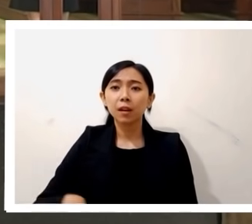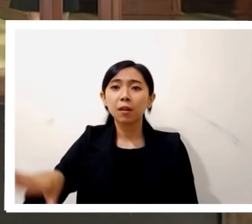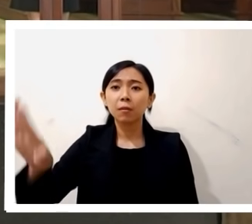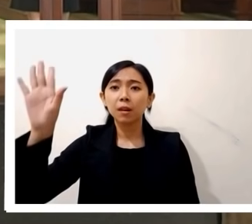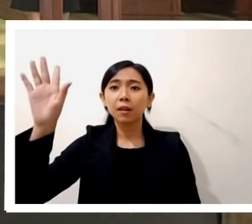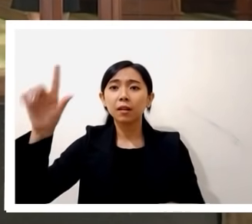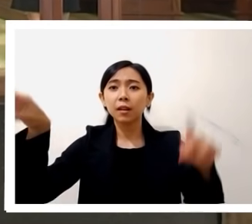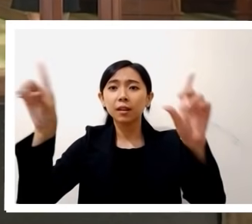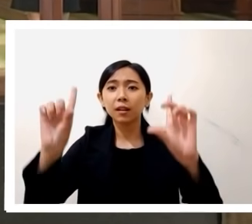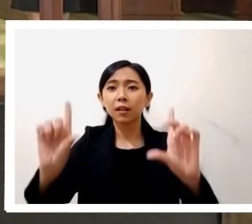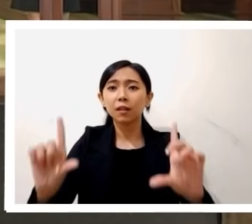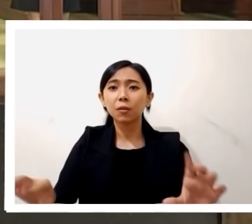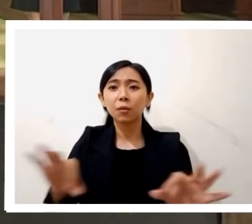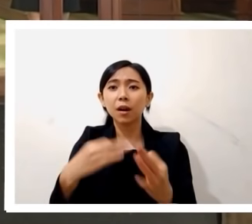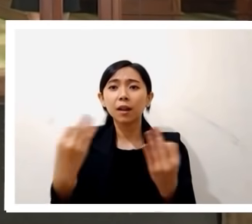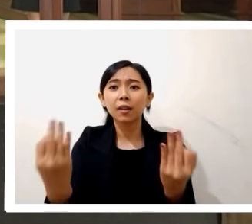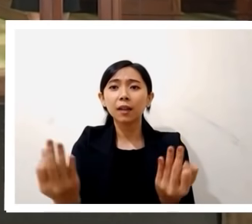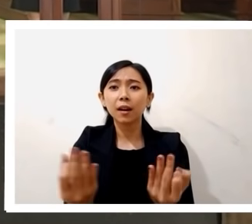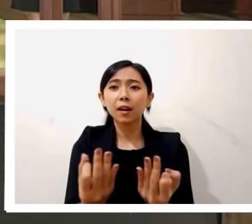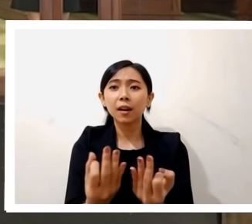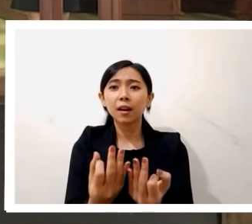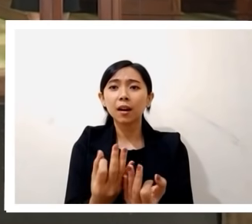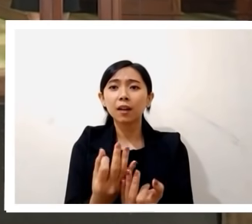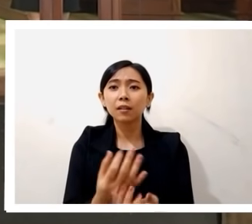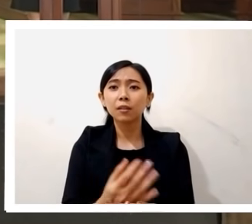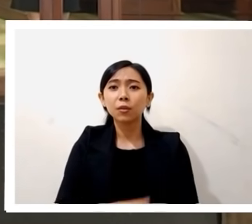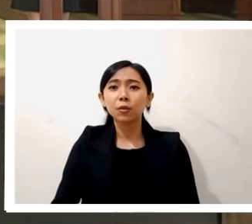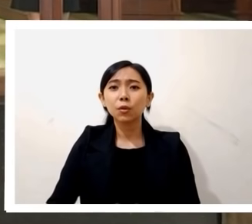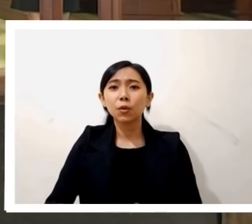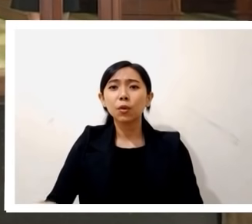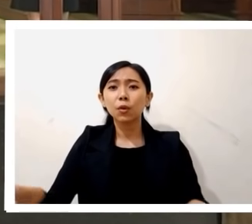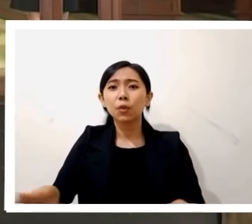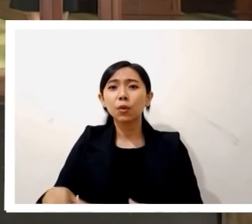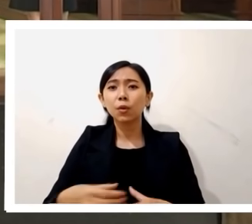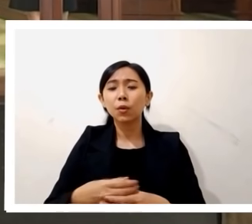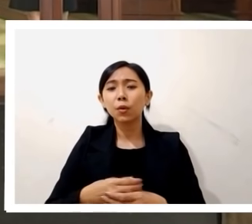kau beri keluarga yang